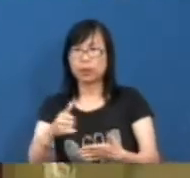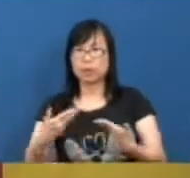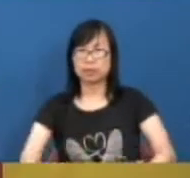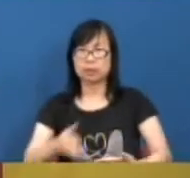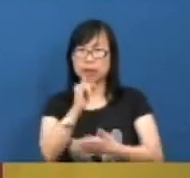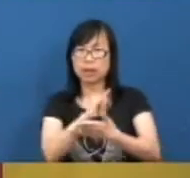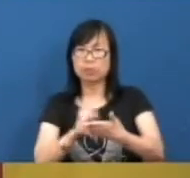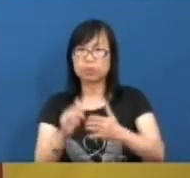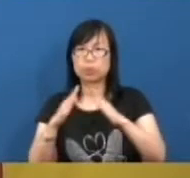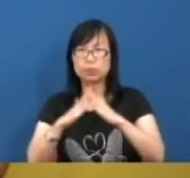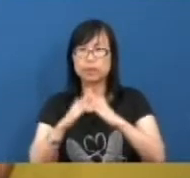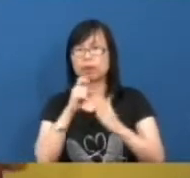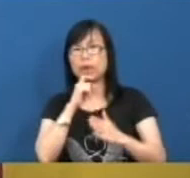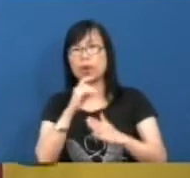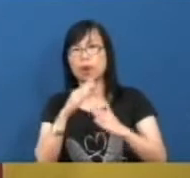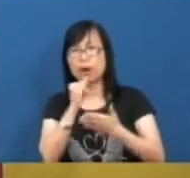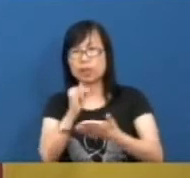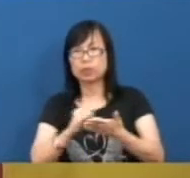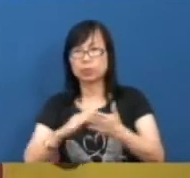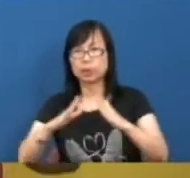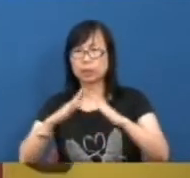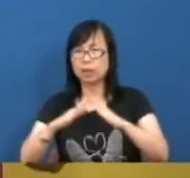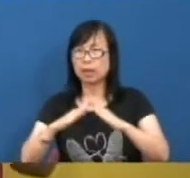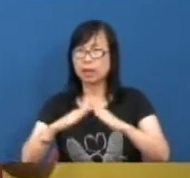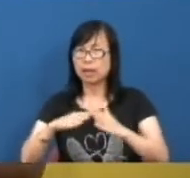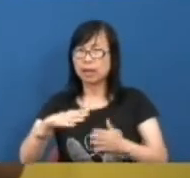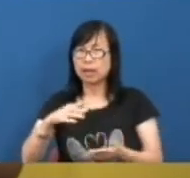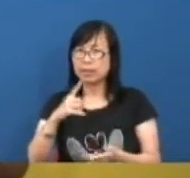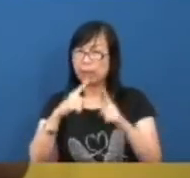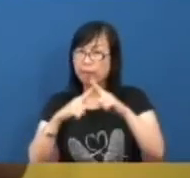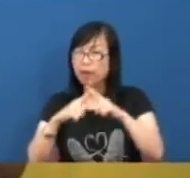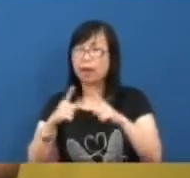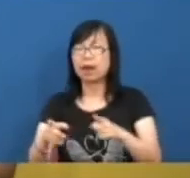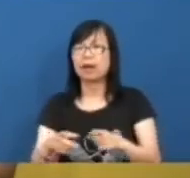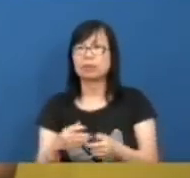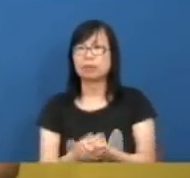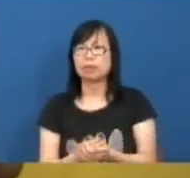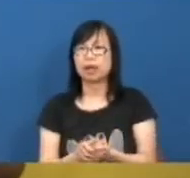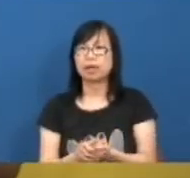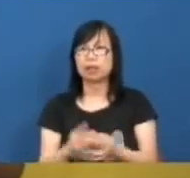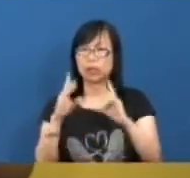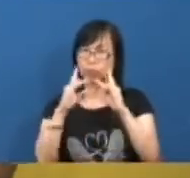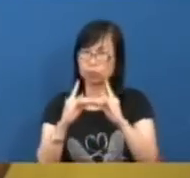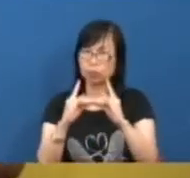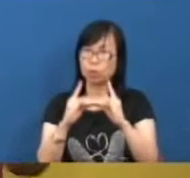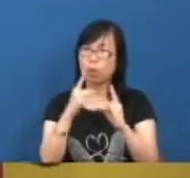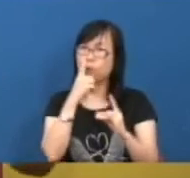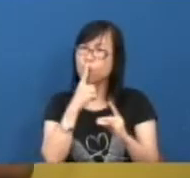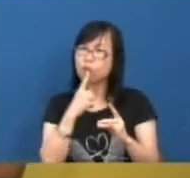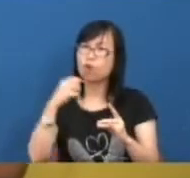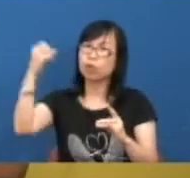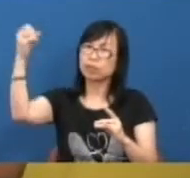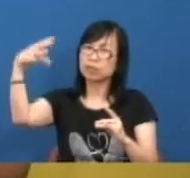又有一個藝術家咧，咁佢將一張牀啊，用一啲即係紅外線嘅效果咧，做到好似